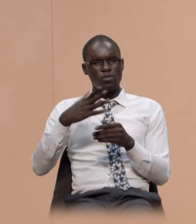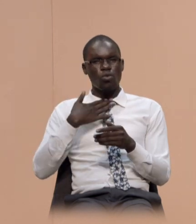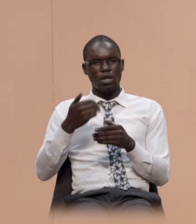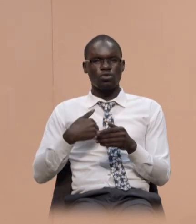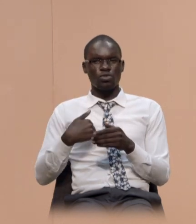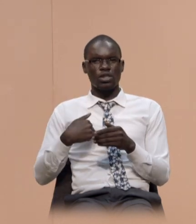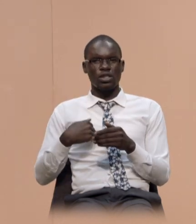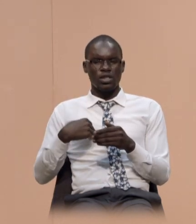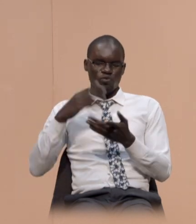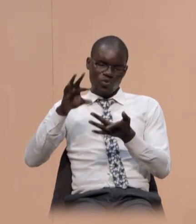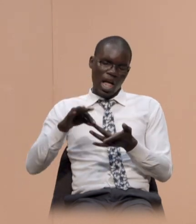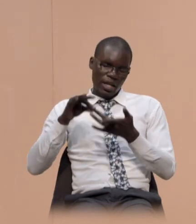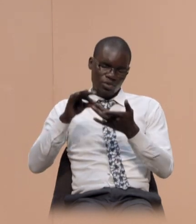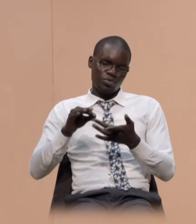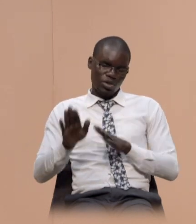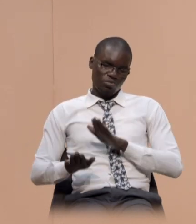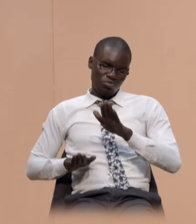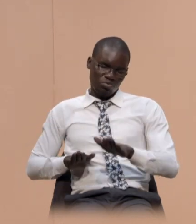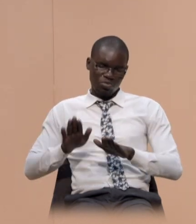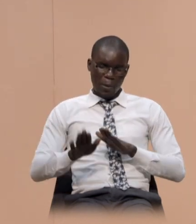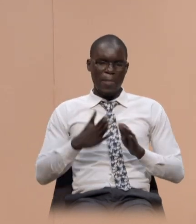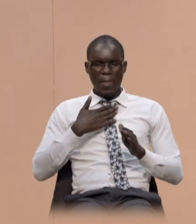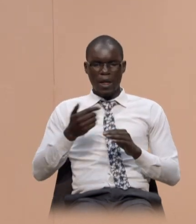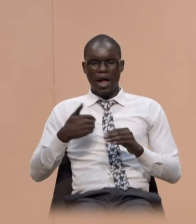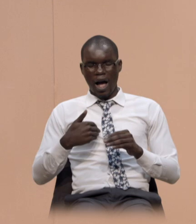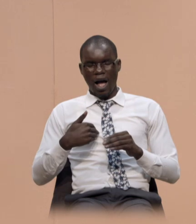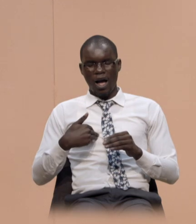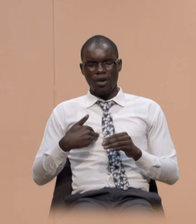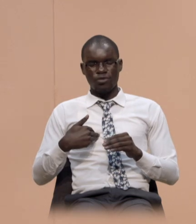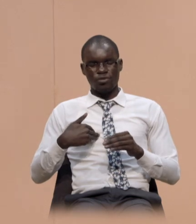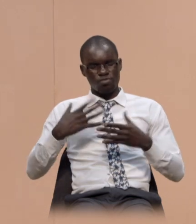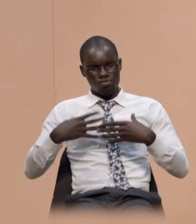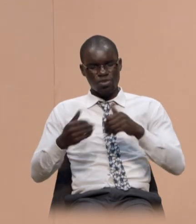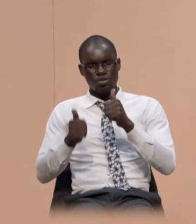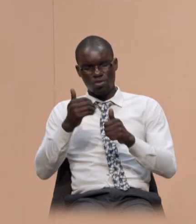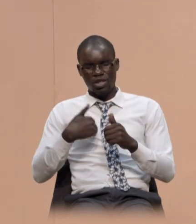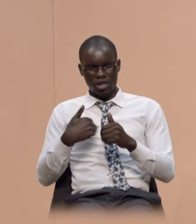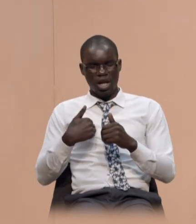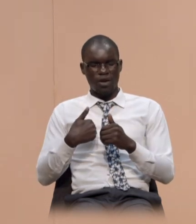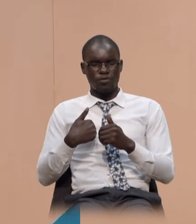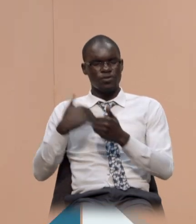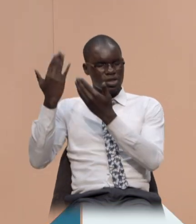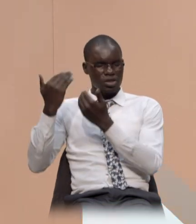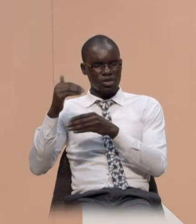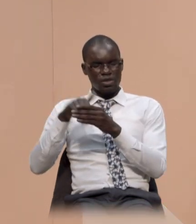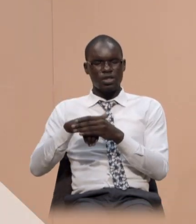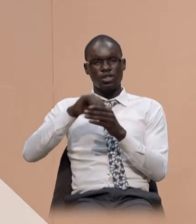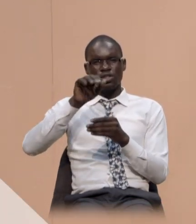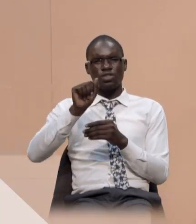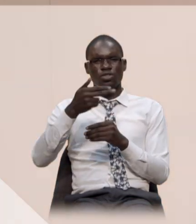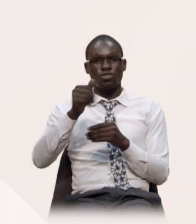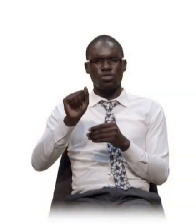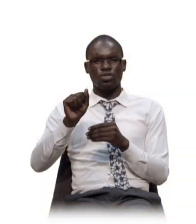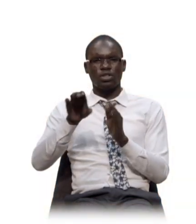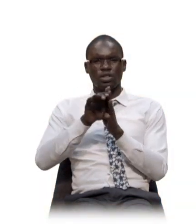pekee. Anataka kuweka katika njia ambayo ni ya matumaini. Hivi ndivyo anavyosema katika kitabu cha Yohana 6 fungu